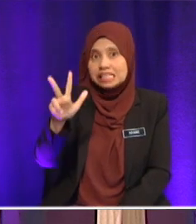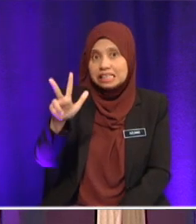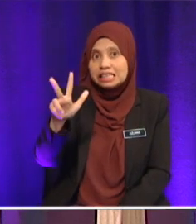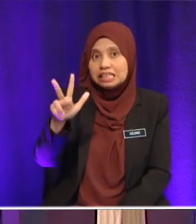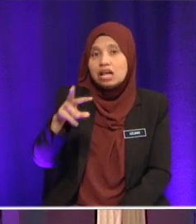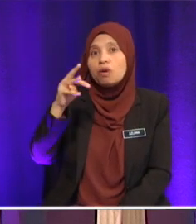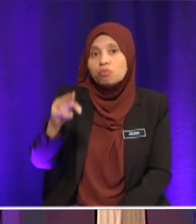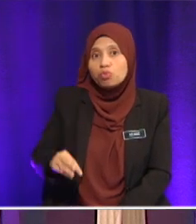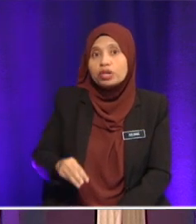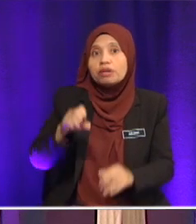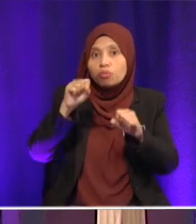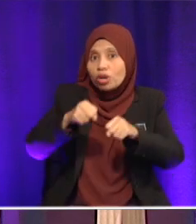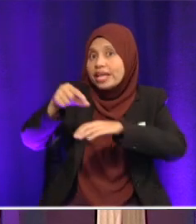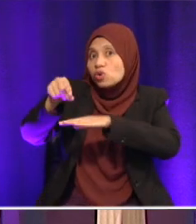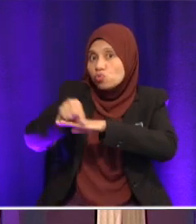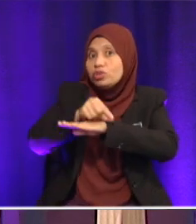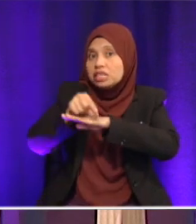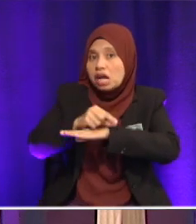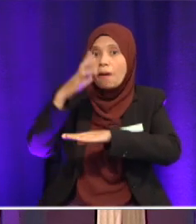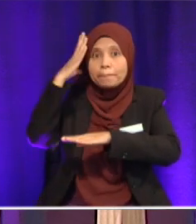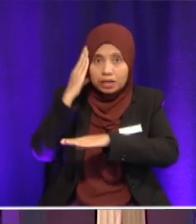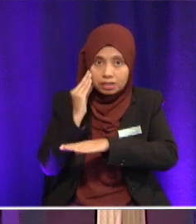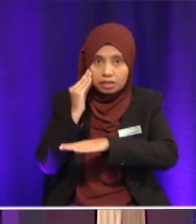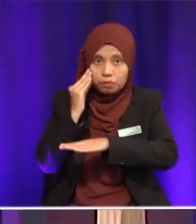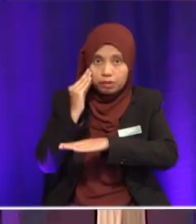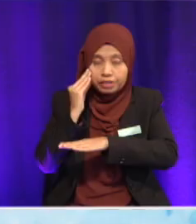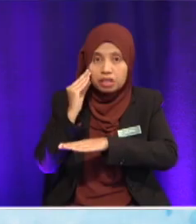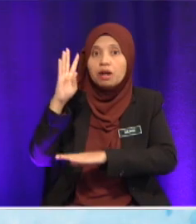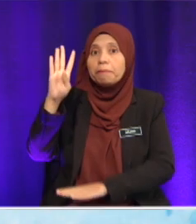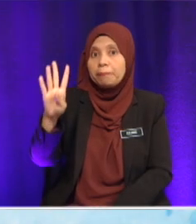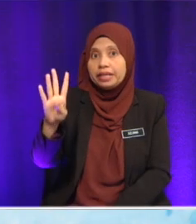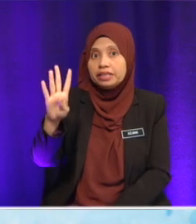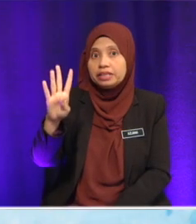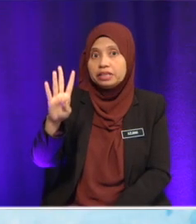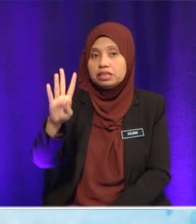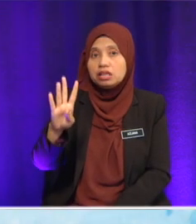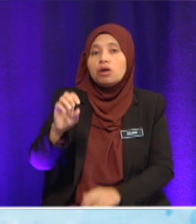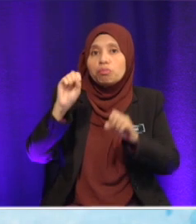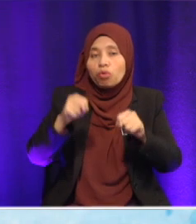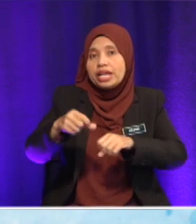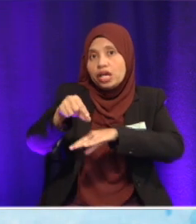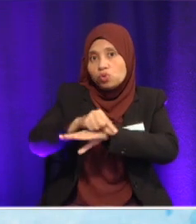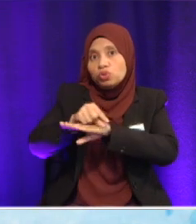murid beliau menggunakan pengetahuan itu dan tadi yang 4 dia boleh menggunakan